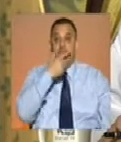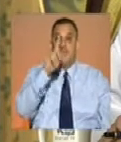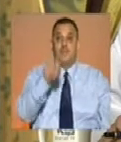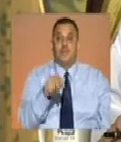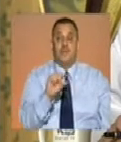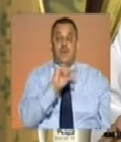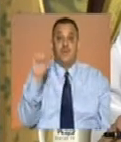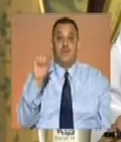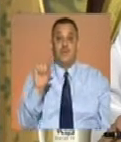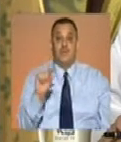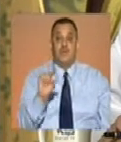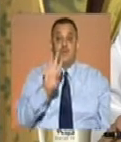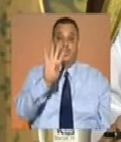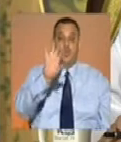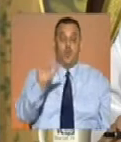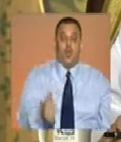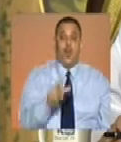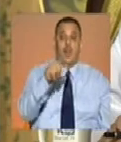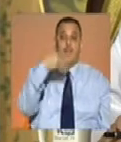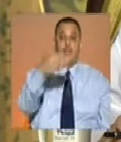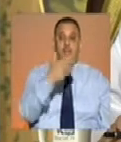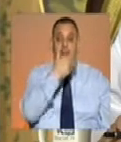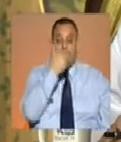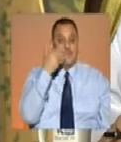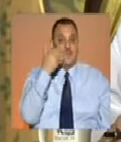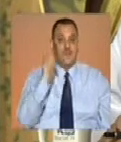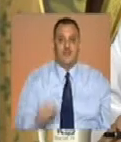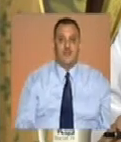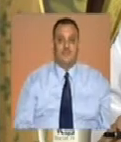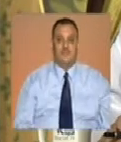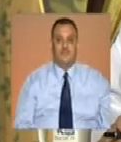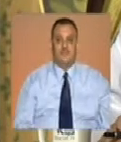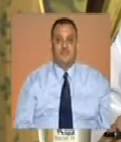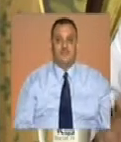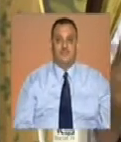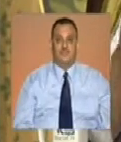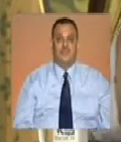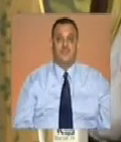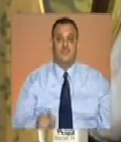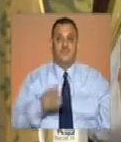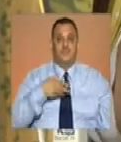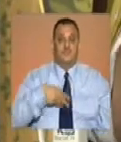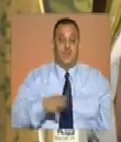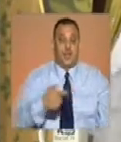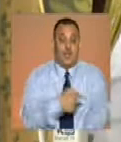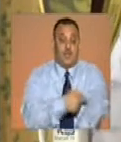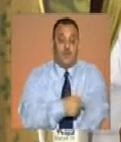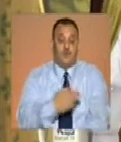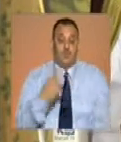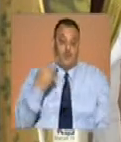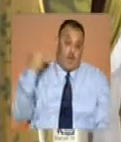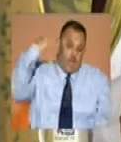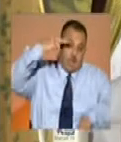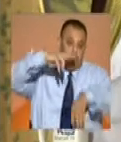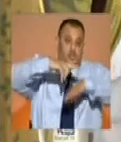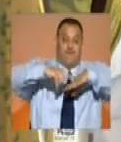تقصد 6 من شوال، لأن تقول بعد رمضان مش الأيام البيض، 6 من شوال. تقول ذهبت إلى الدكتور وفحص عليها وكشف عن ظهرها